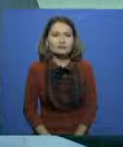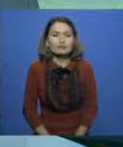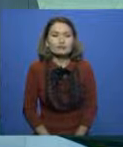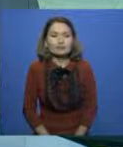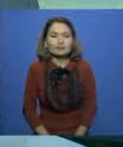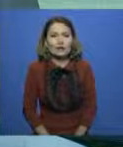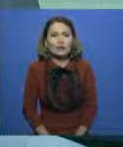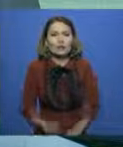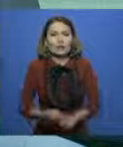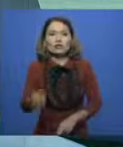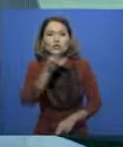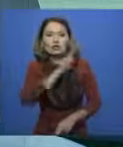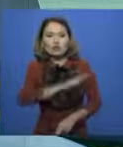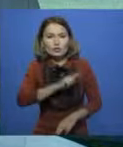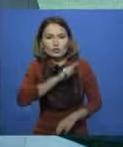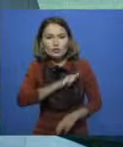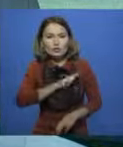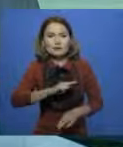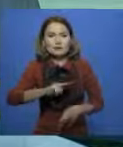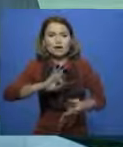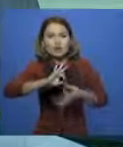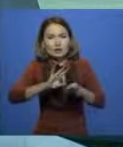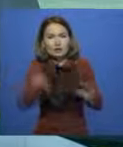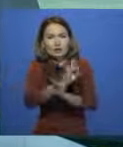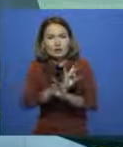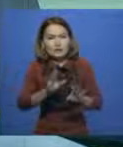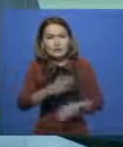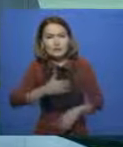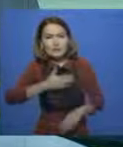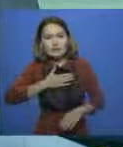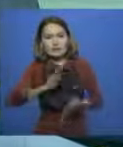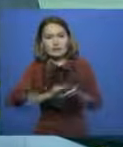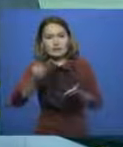өңірдегі жиын-терін жұмыстарының барысы жайлы бізбен тікелей байланысқа шыққан тілшіміз Мағауия Қалиев.